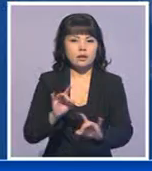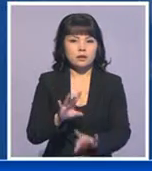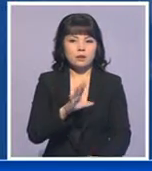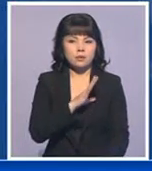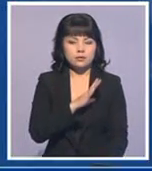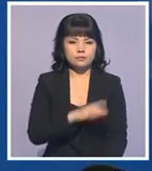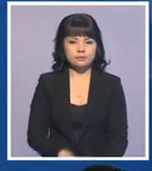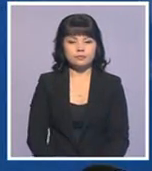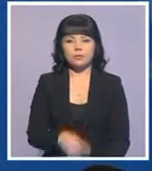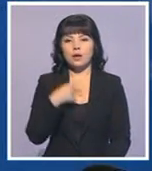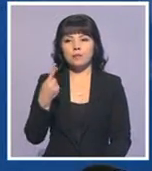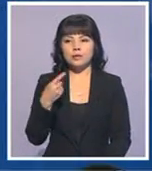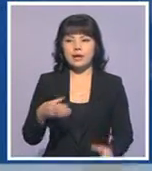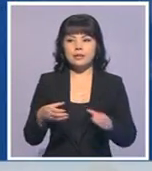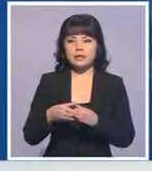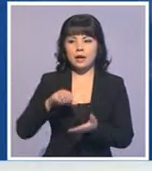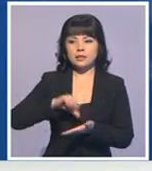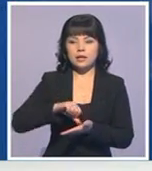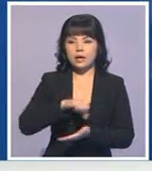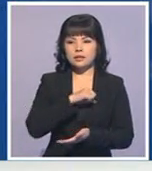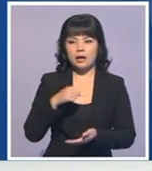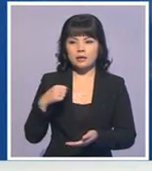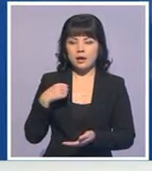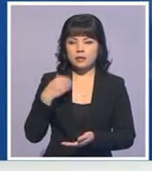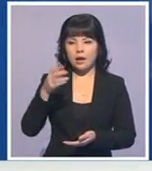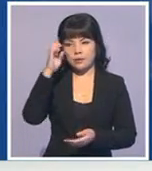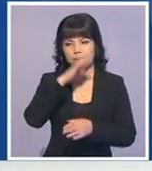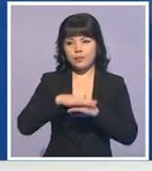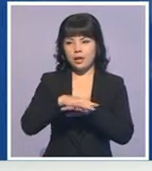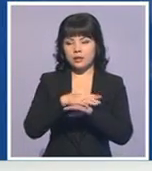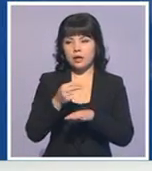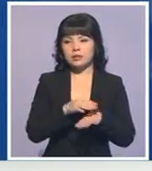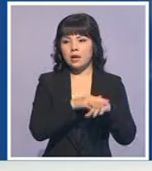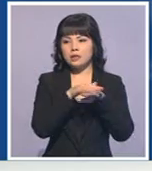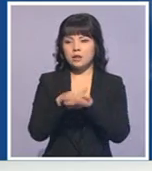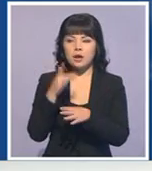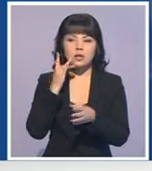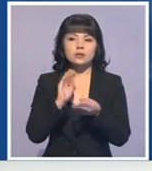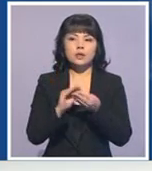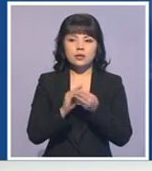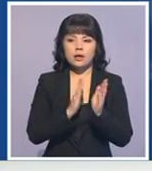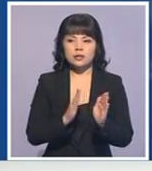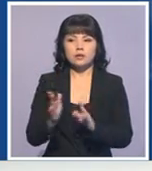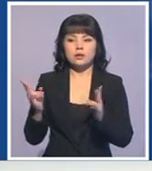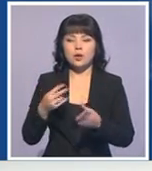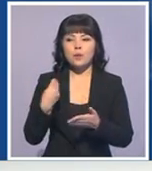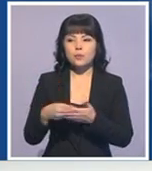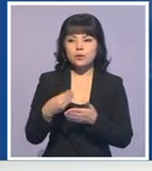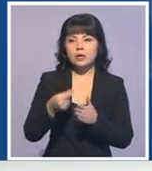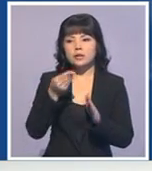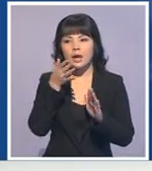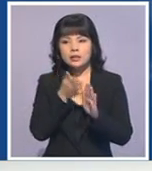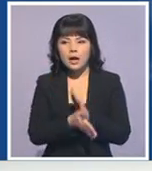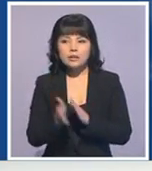Первая концепция бюджетной политики направлена на Бірінші тұжырымдама мемлекеттік қаржының тұрақтылығын қамтамасыз етуге, бюджет шығыстарының оның ішінде